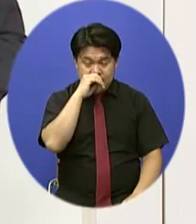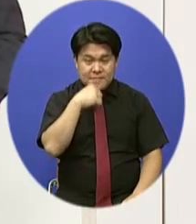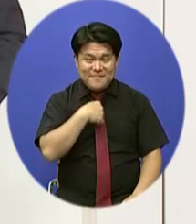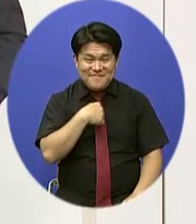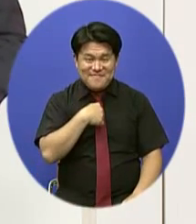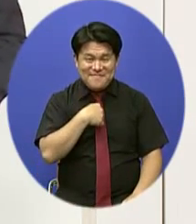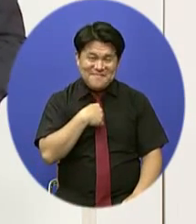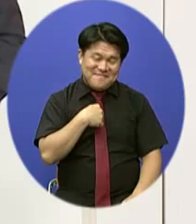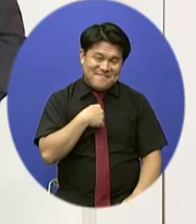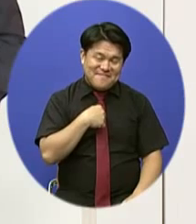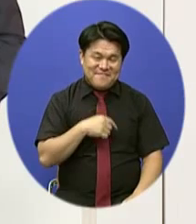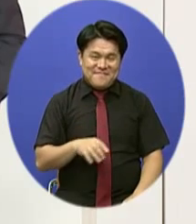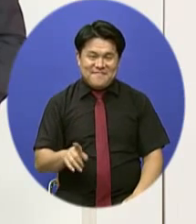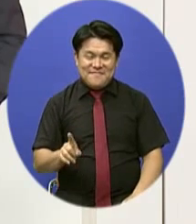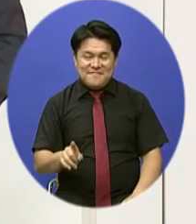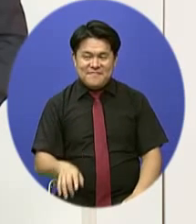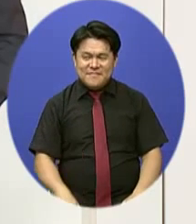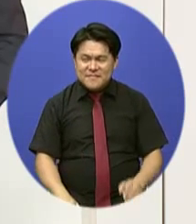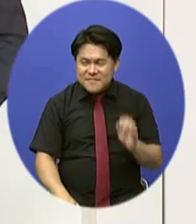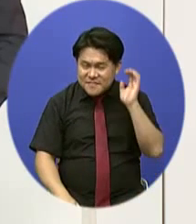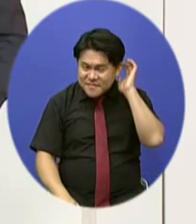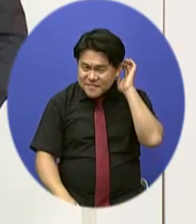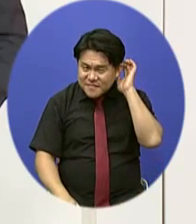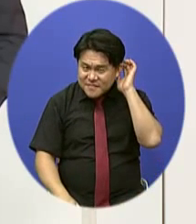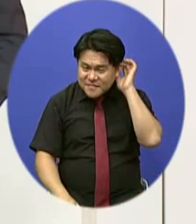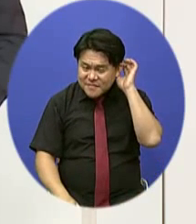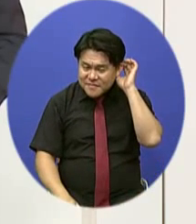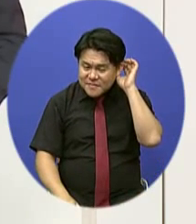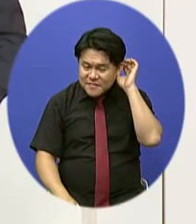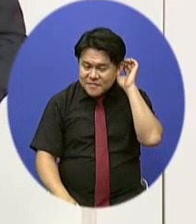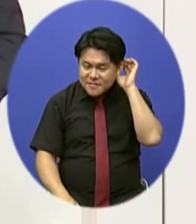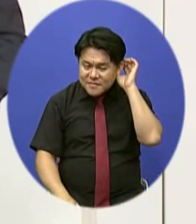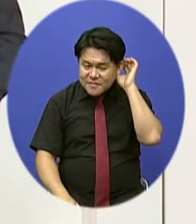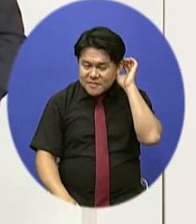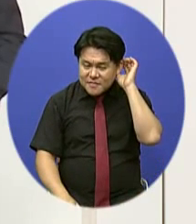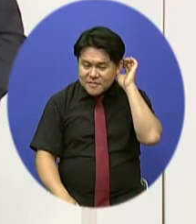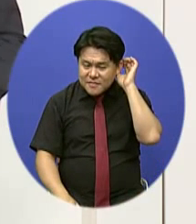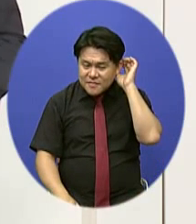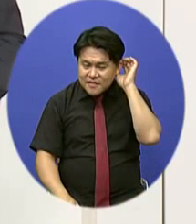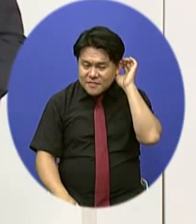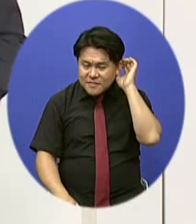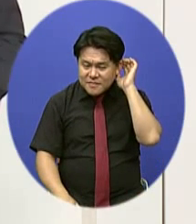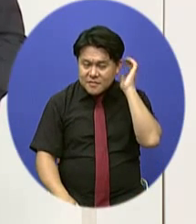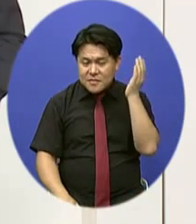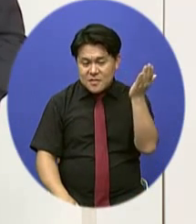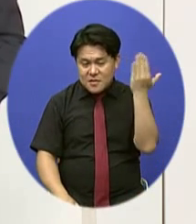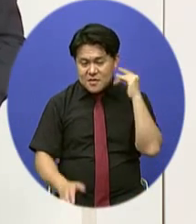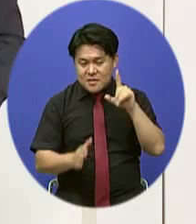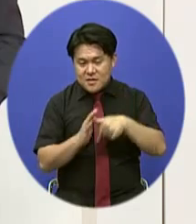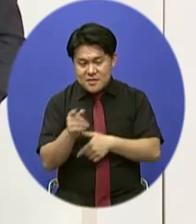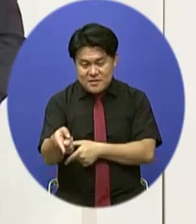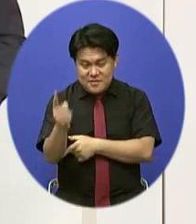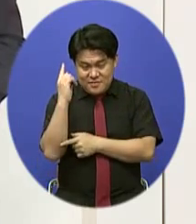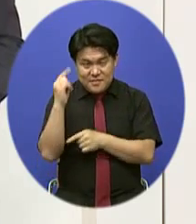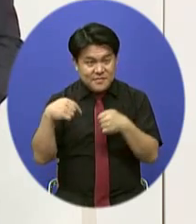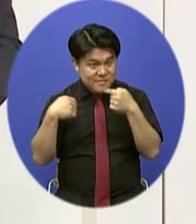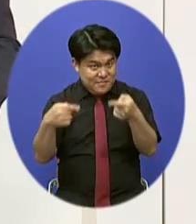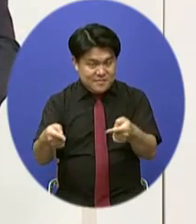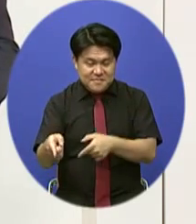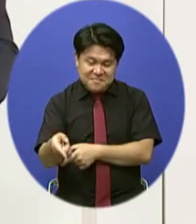뭐 잠깐 뭐 얘기할 말이 있는데요. 네. 아, 뭐 며칠 전에 낚시를 가가지고.